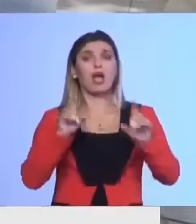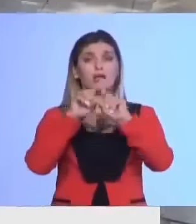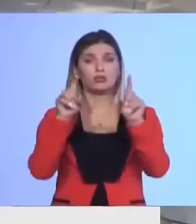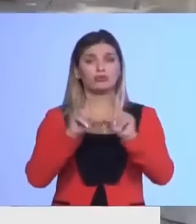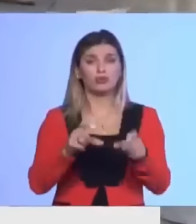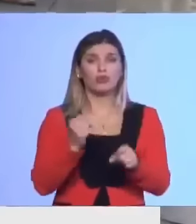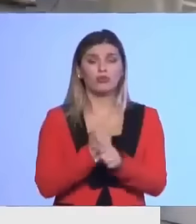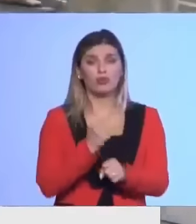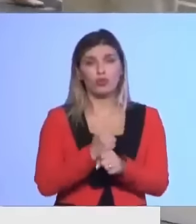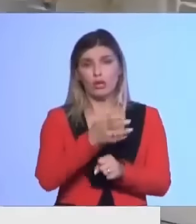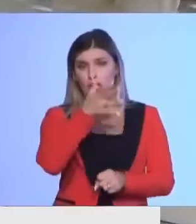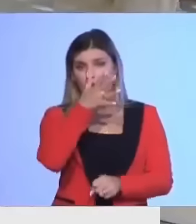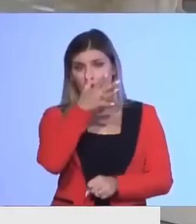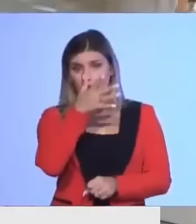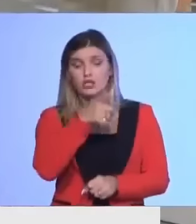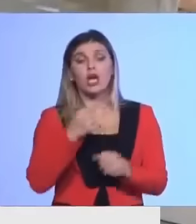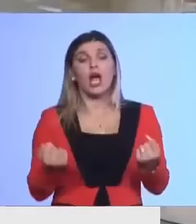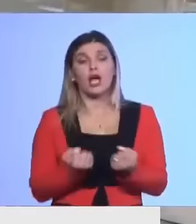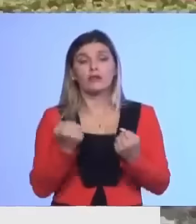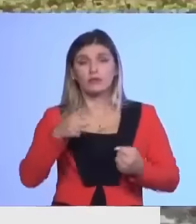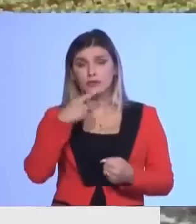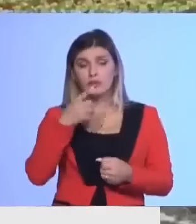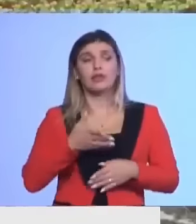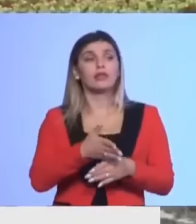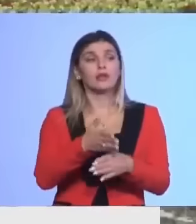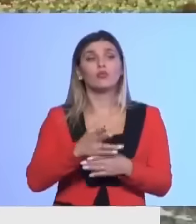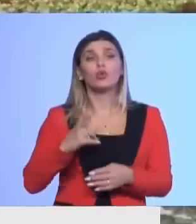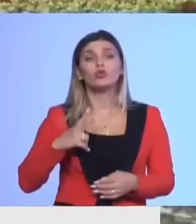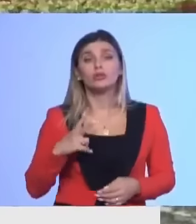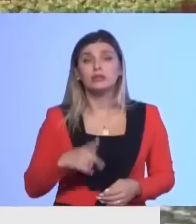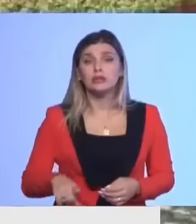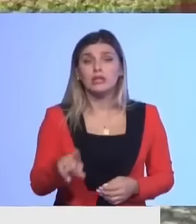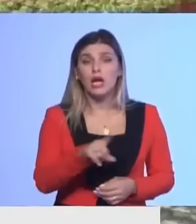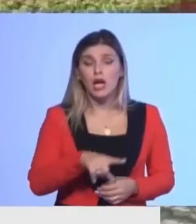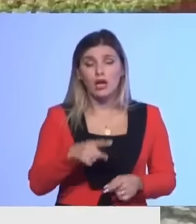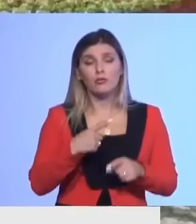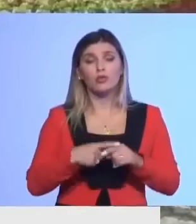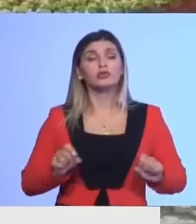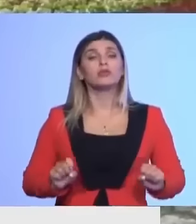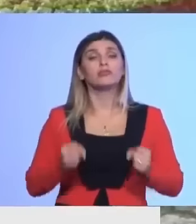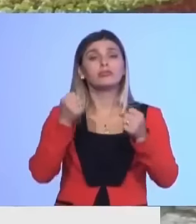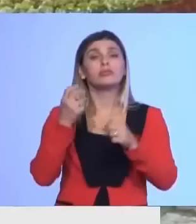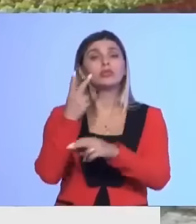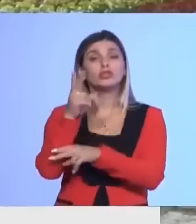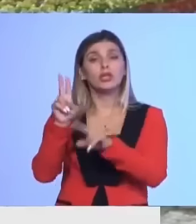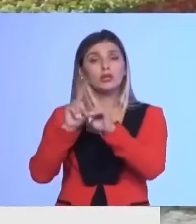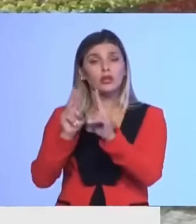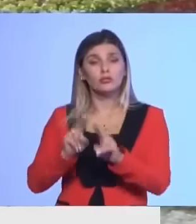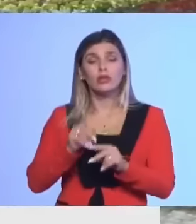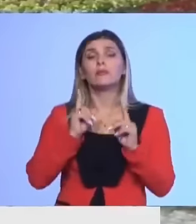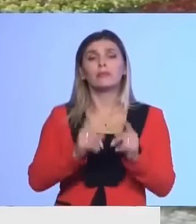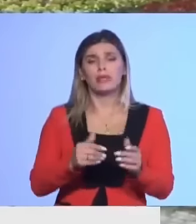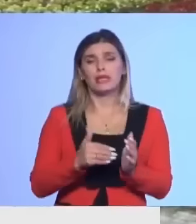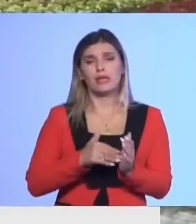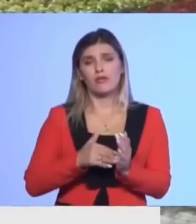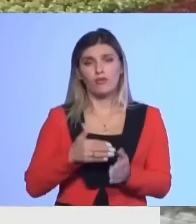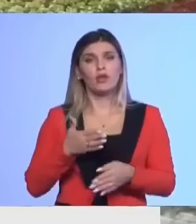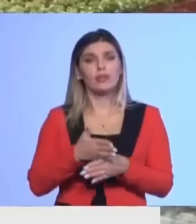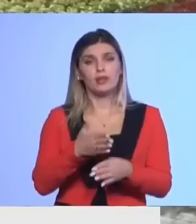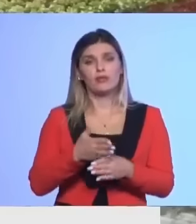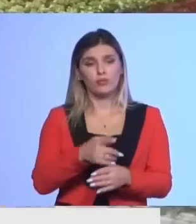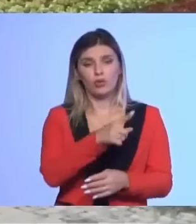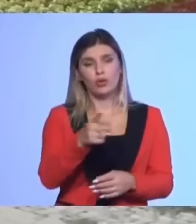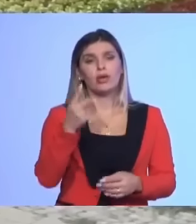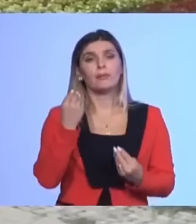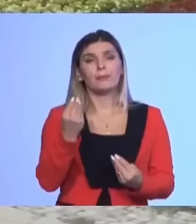institucioneve, aktivistët theksojnë se mbështetja e qytetarëve, si dhe reagimi ndërkombëtar, është çelësi për mbrojtjen e atyre që luftojnë për